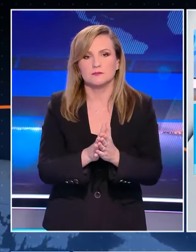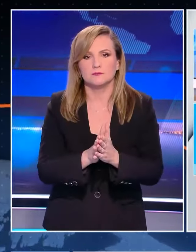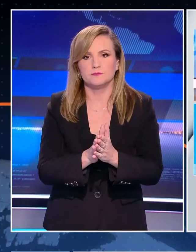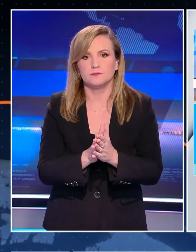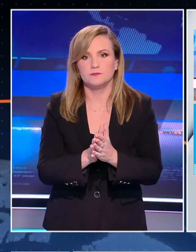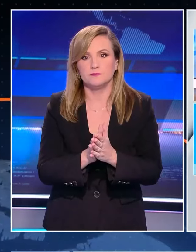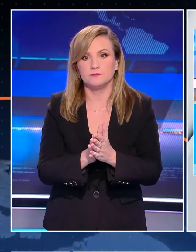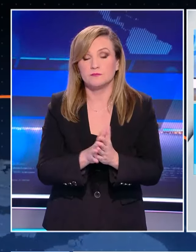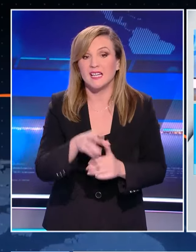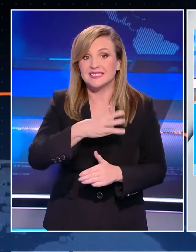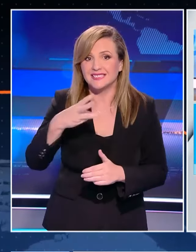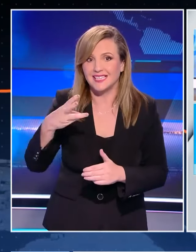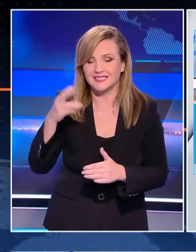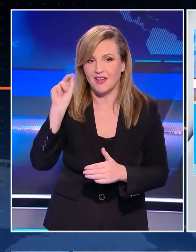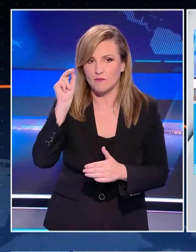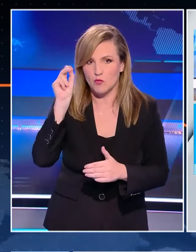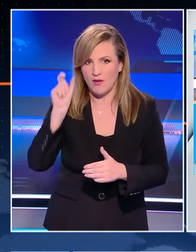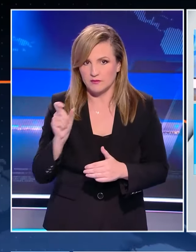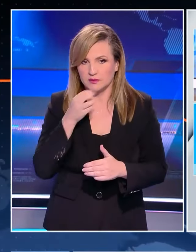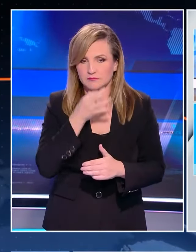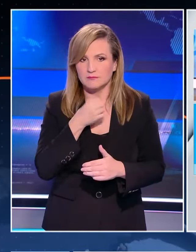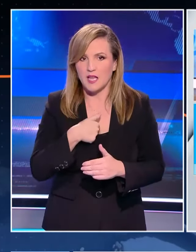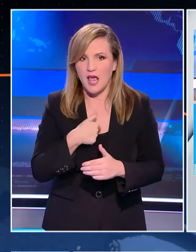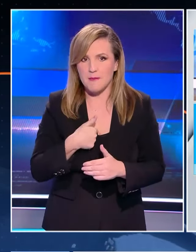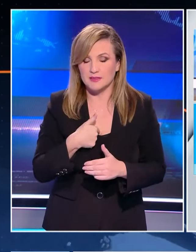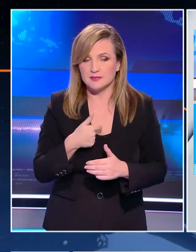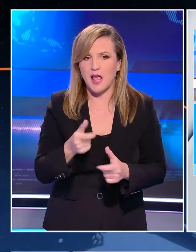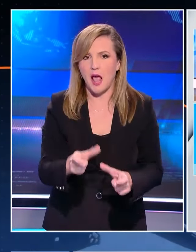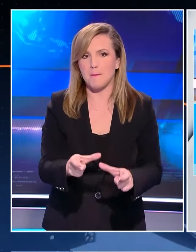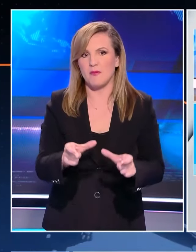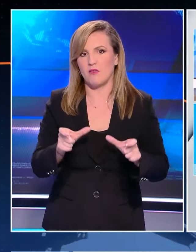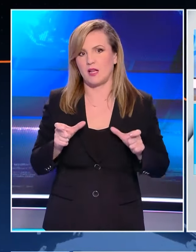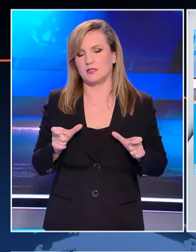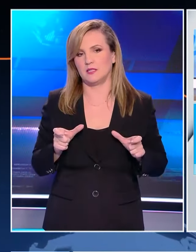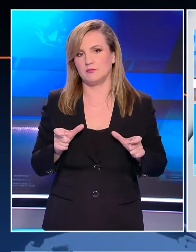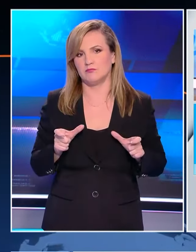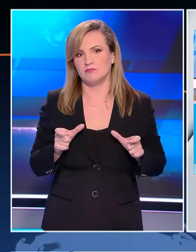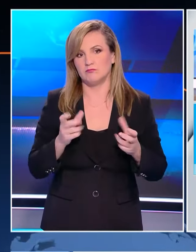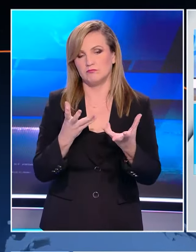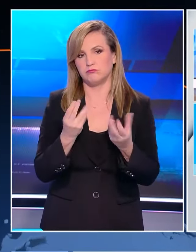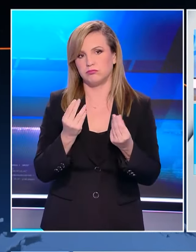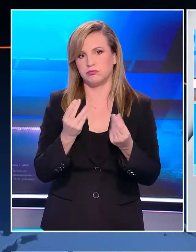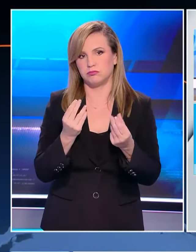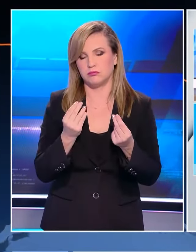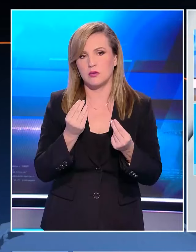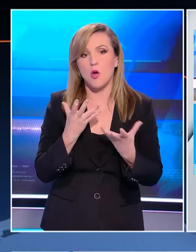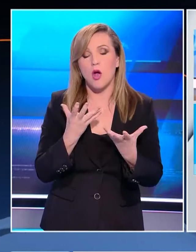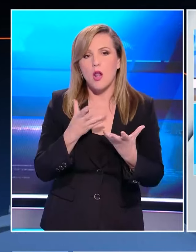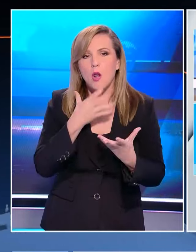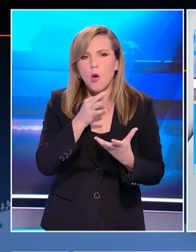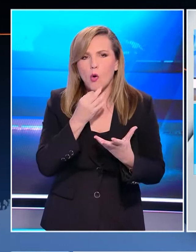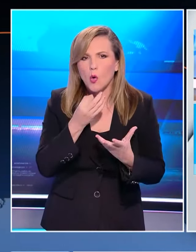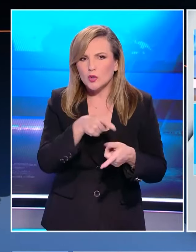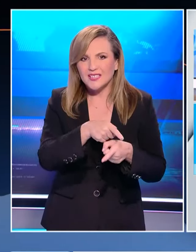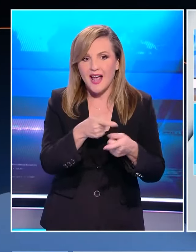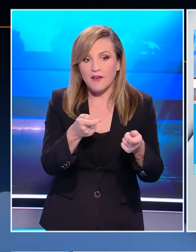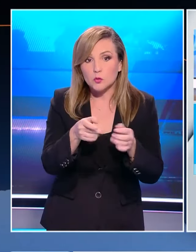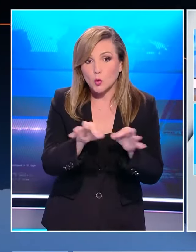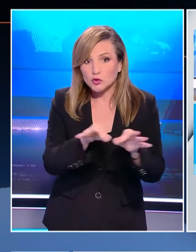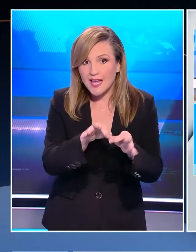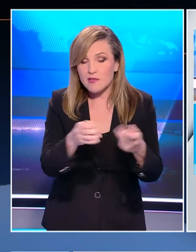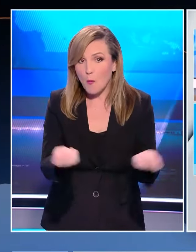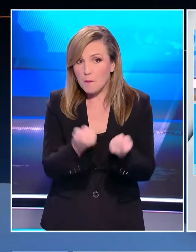Είμαστε ιδιαίτερα το λιανυπικός επιφυλακτικοί σε αυτά τα οποία θα ικανοποιηθούν και μακάρι και